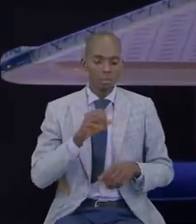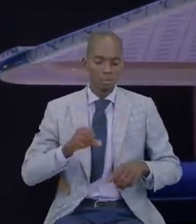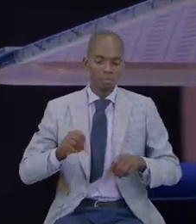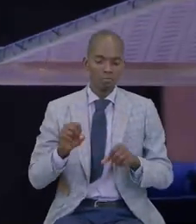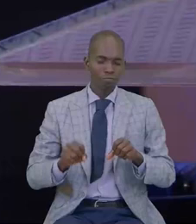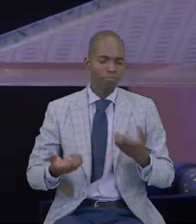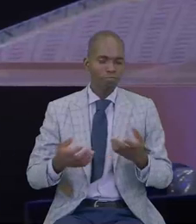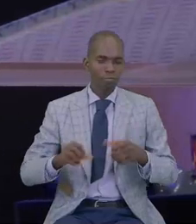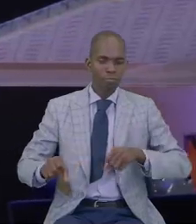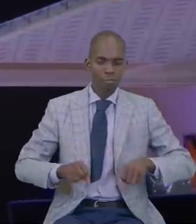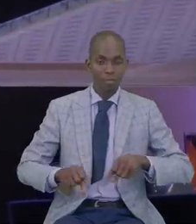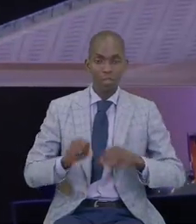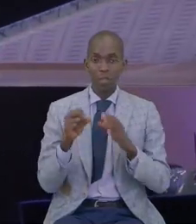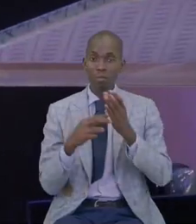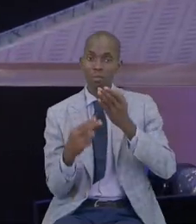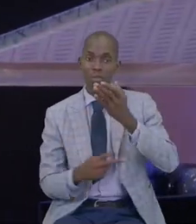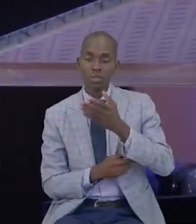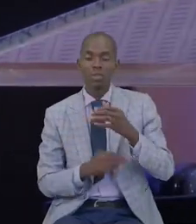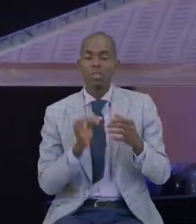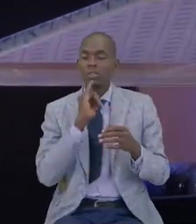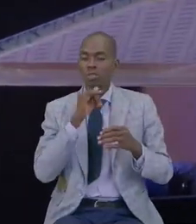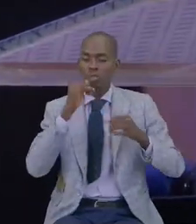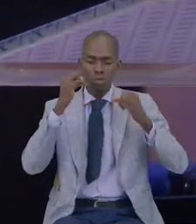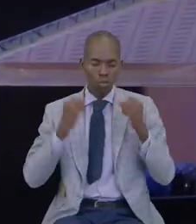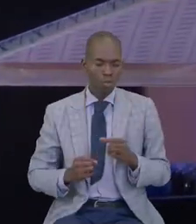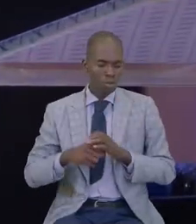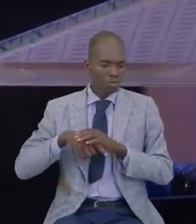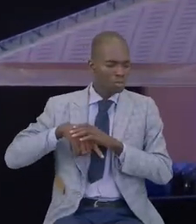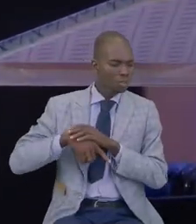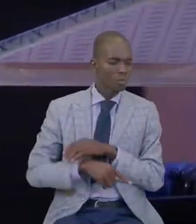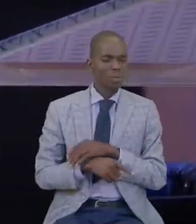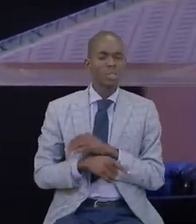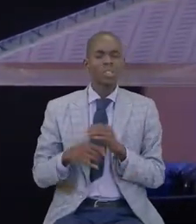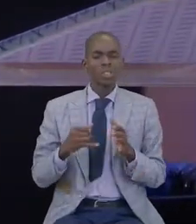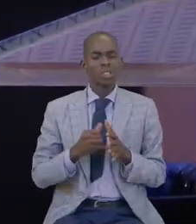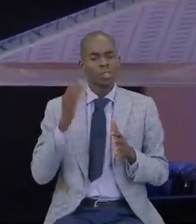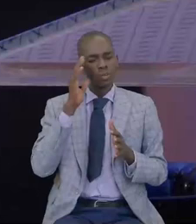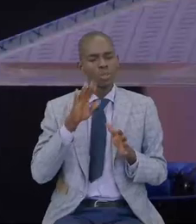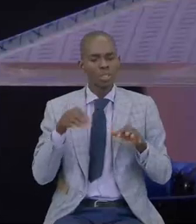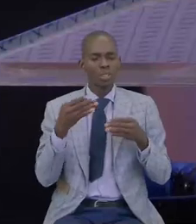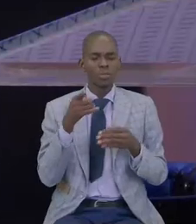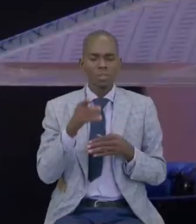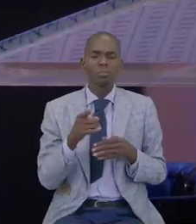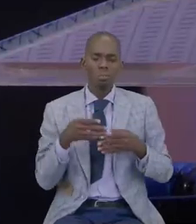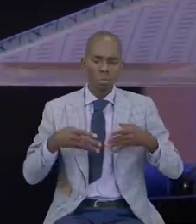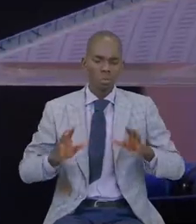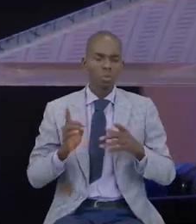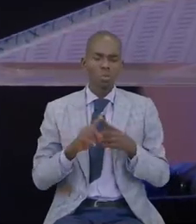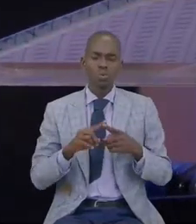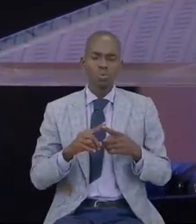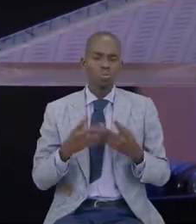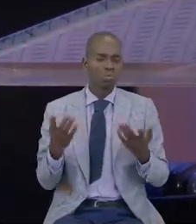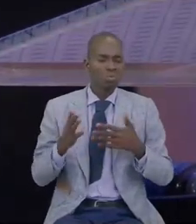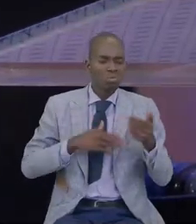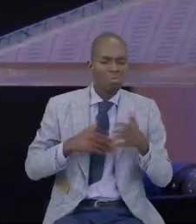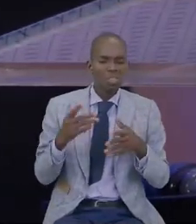Ça leur donne la permission de mener leur vie et de faire leur danse et de regarder aux